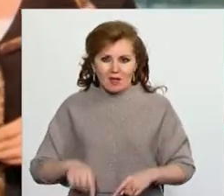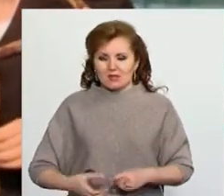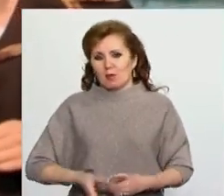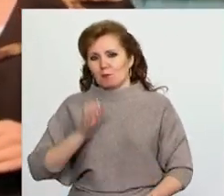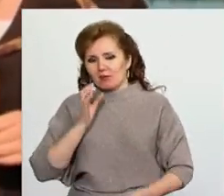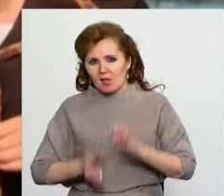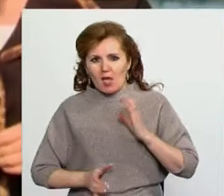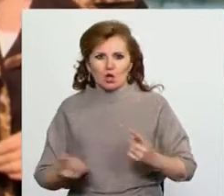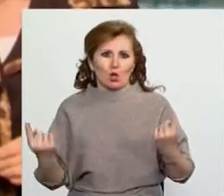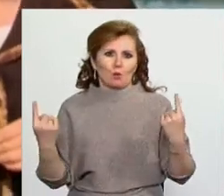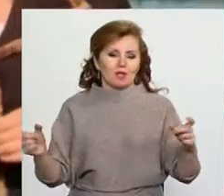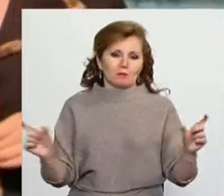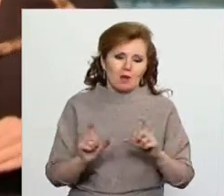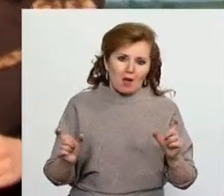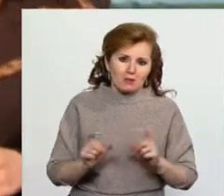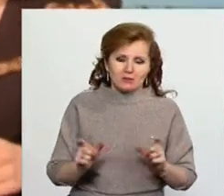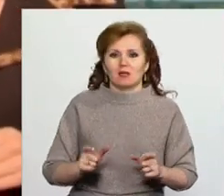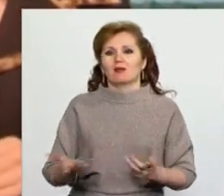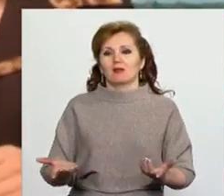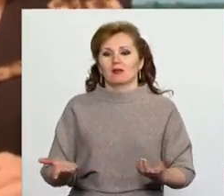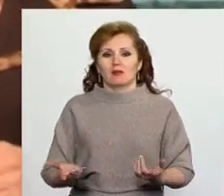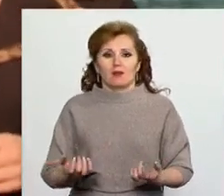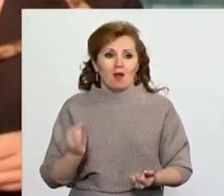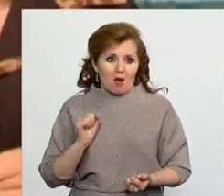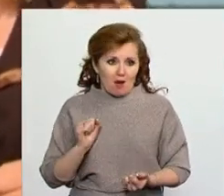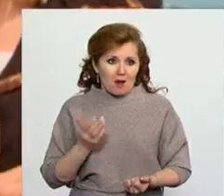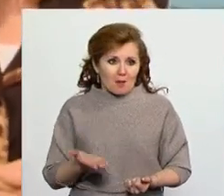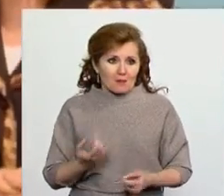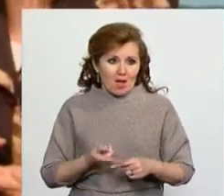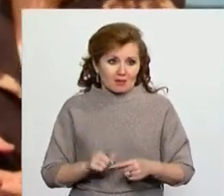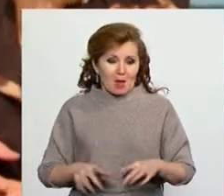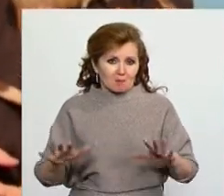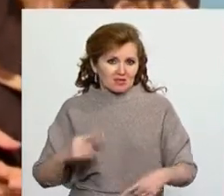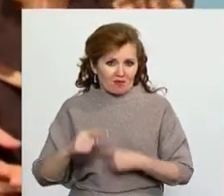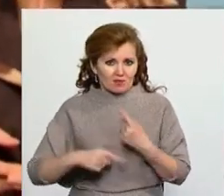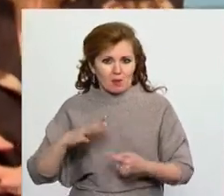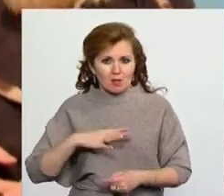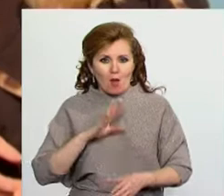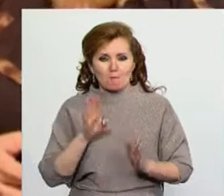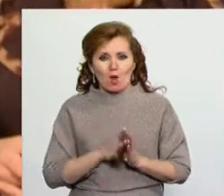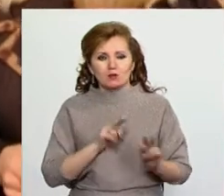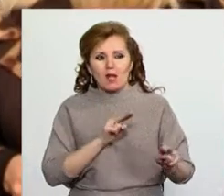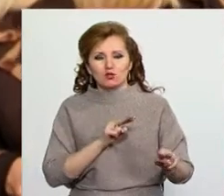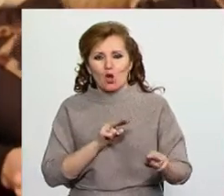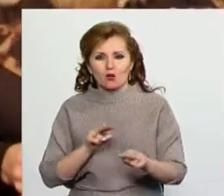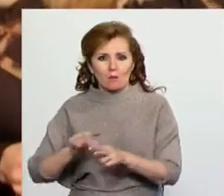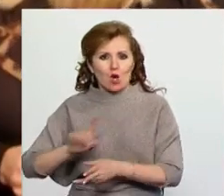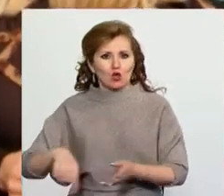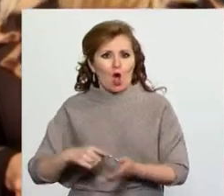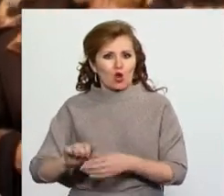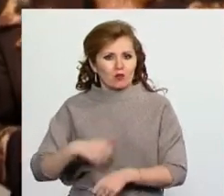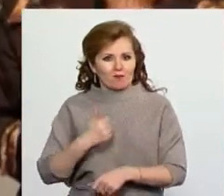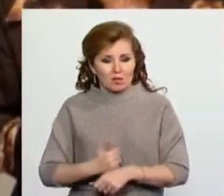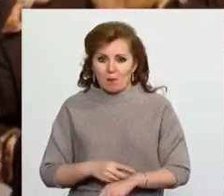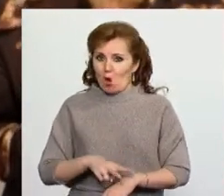крупные магазины, и питейные заведения. Это место всегда было под пристальным надзором городовых